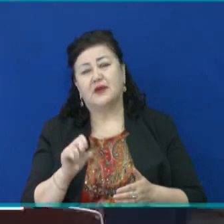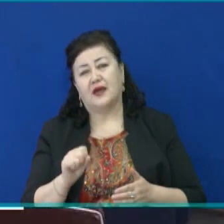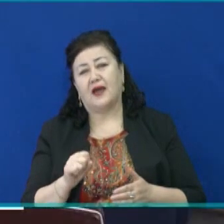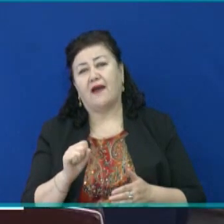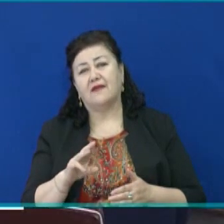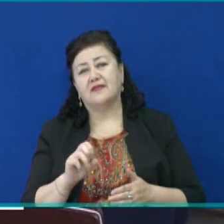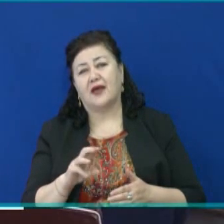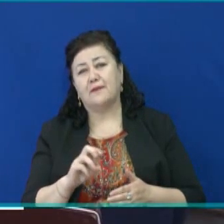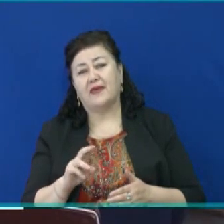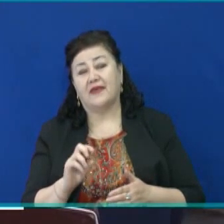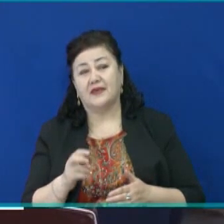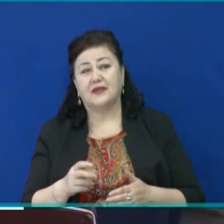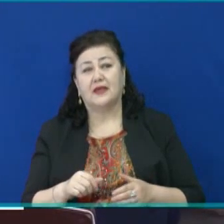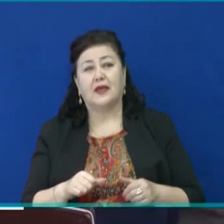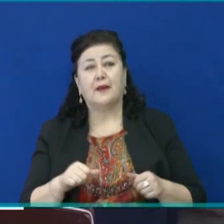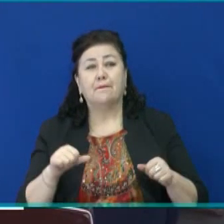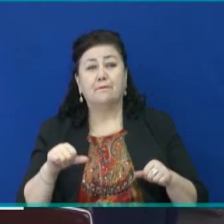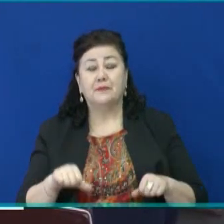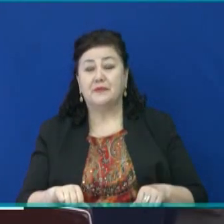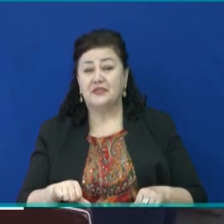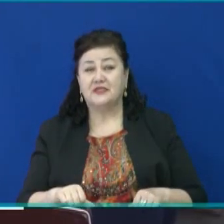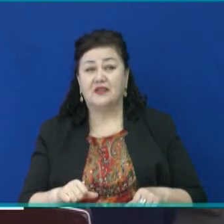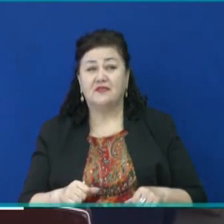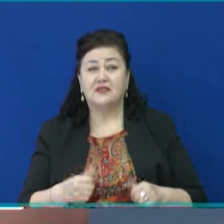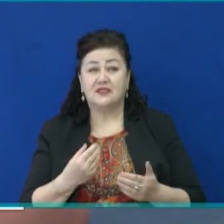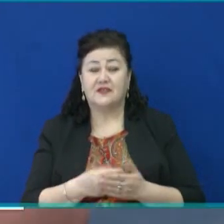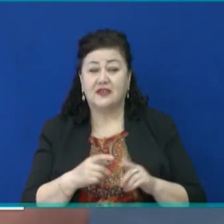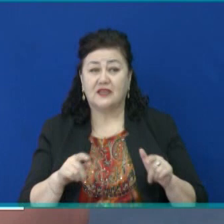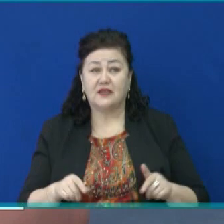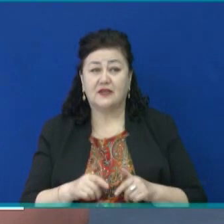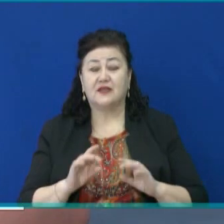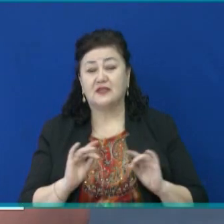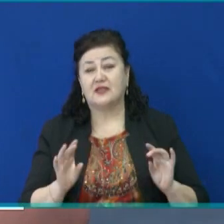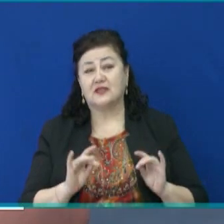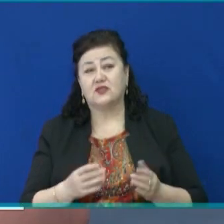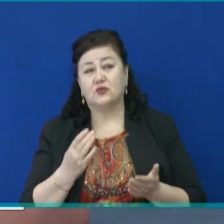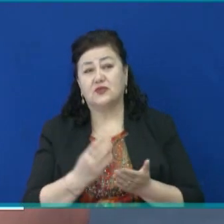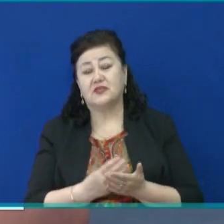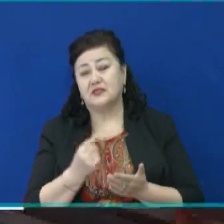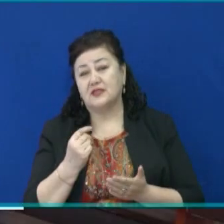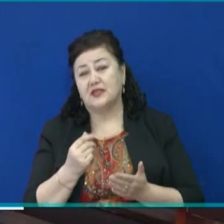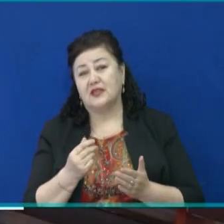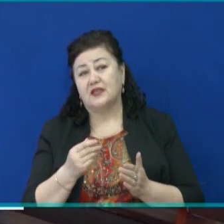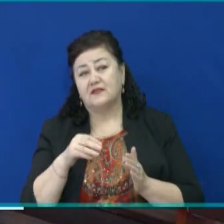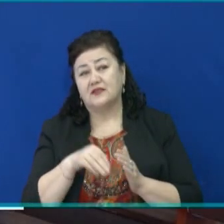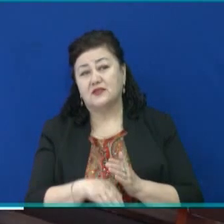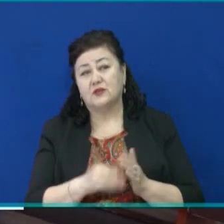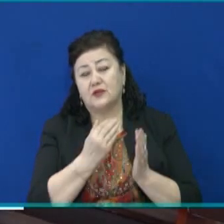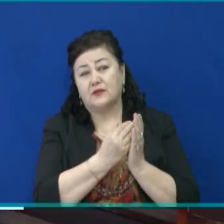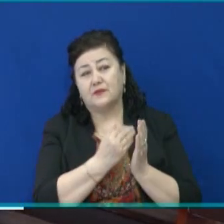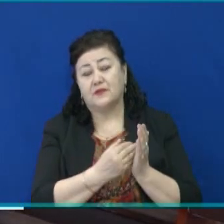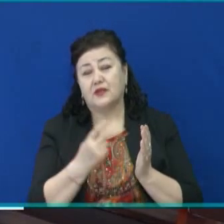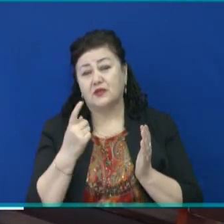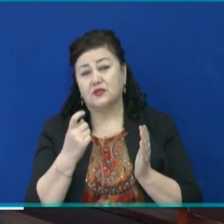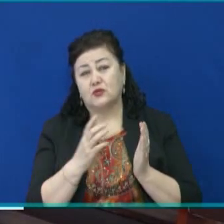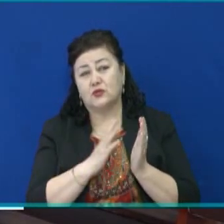СМИ. Представитель «Теплокоммунэнерго» в свою очередь заявил, что у предприятия есть инвестиционная программа, общая стоимость которой составляет